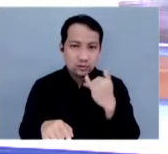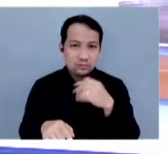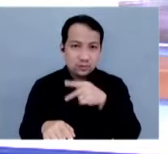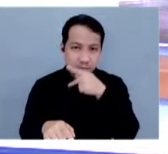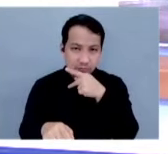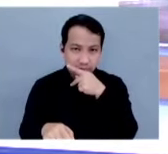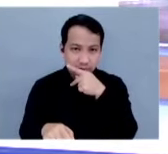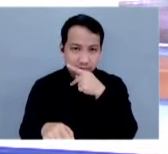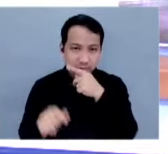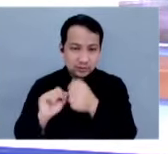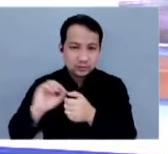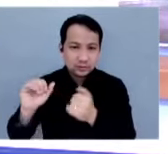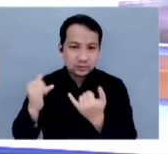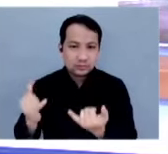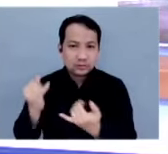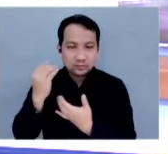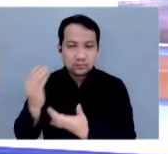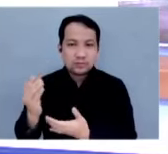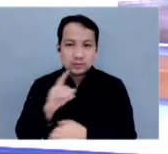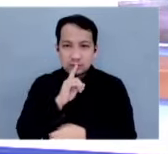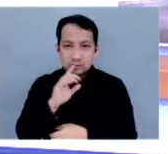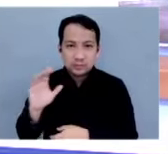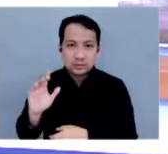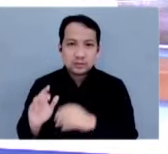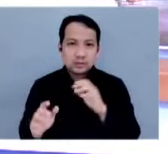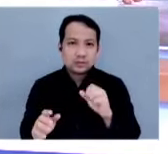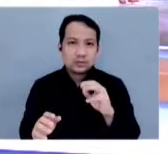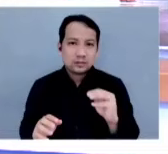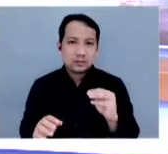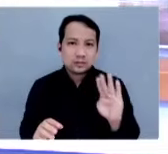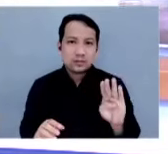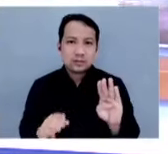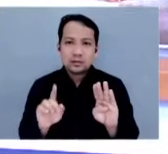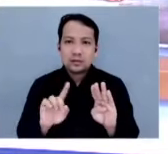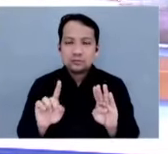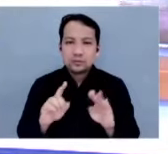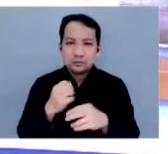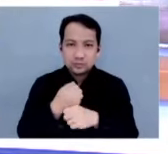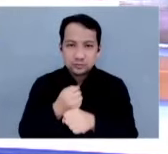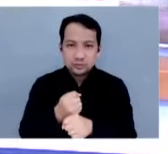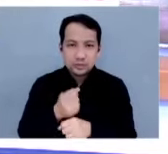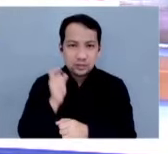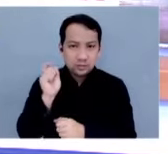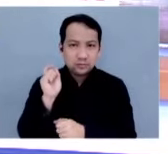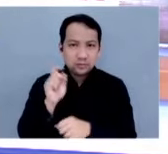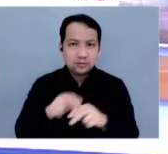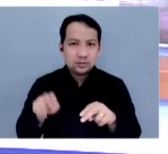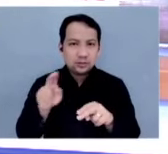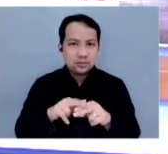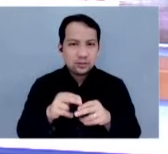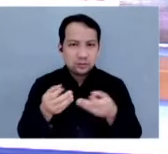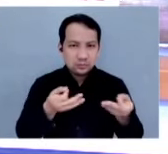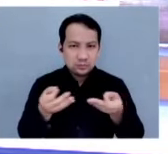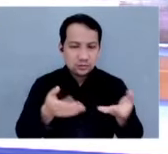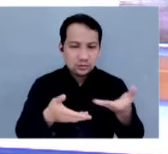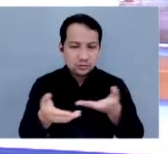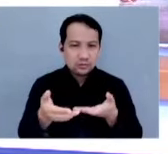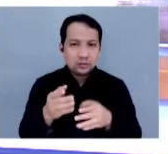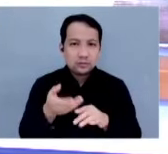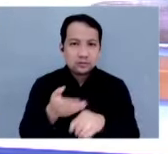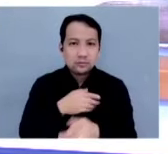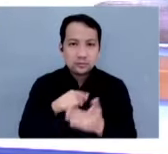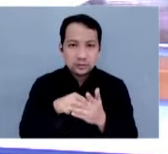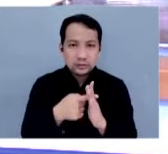ang hahawak dito. Nangako naman ang San Miguel Corporation na aayusin na agad nila ang mga pasilidad sa NAIA simula